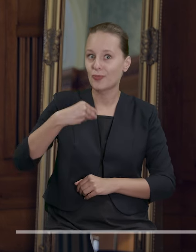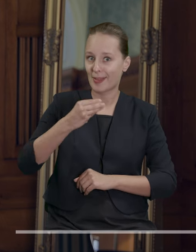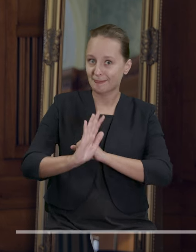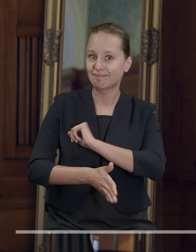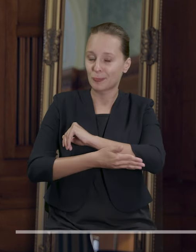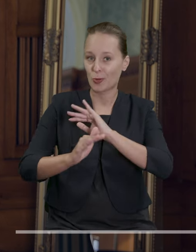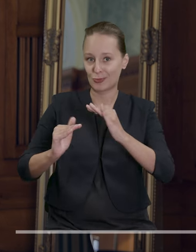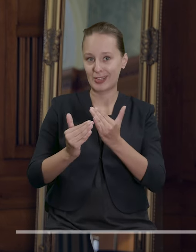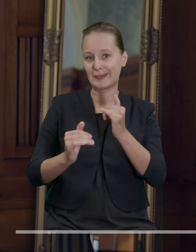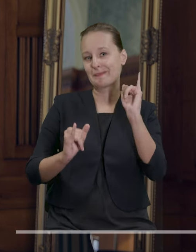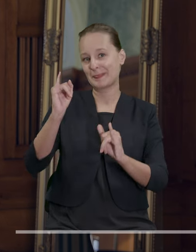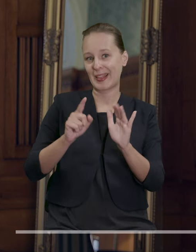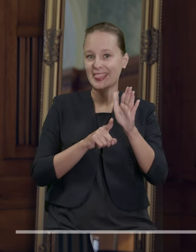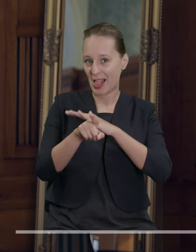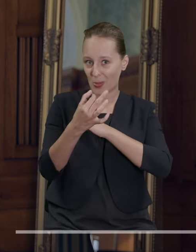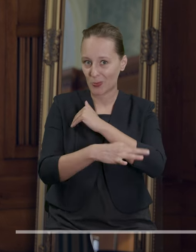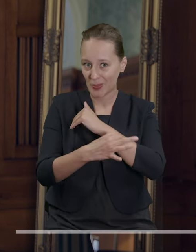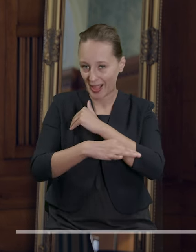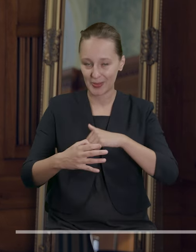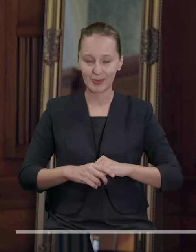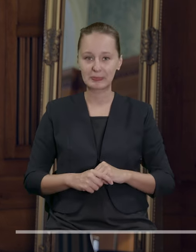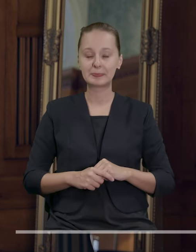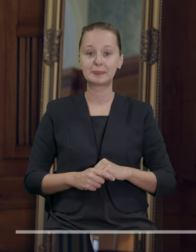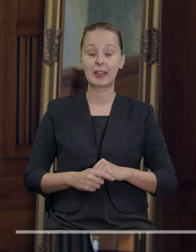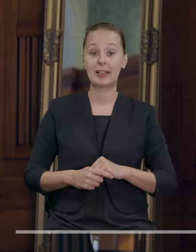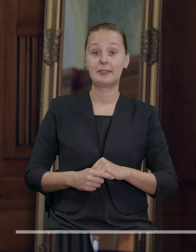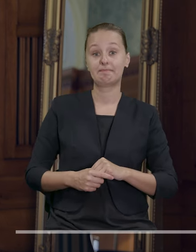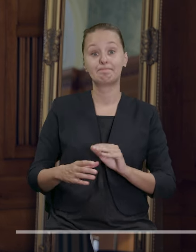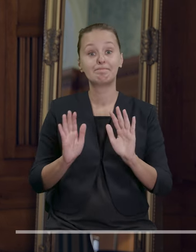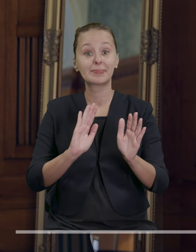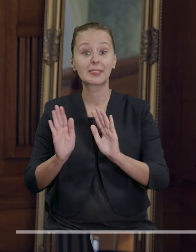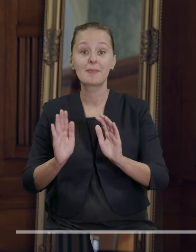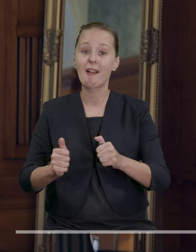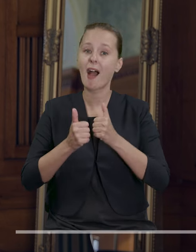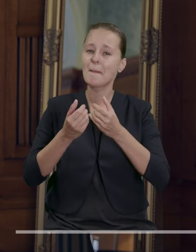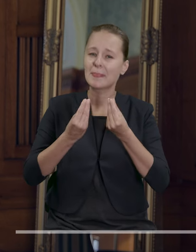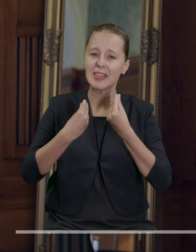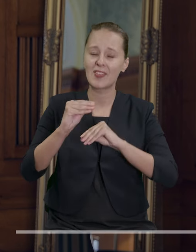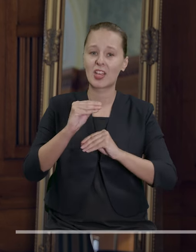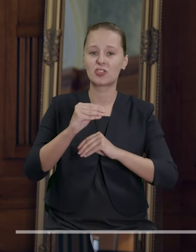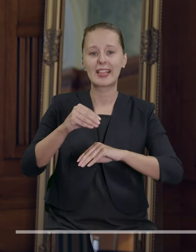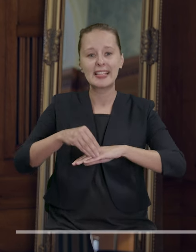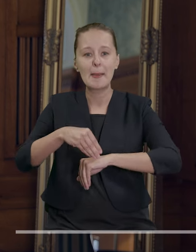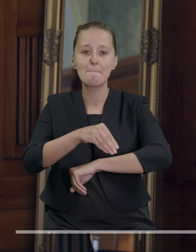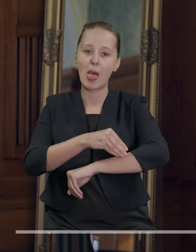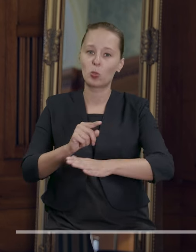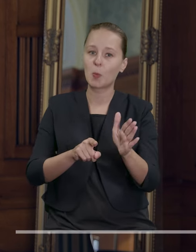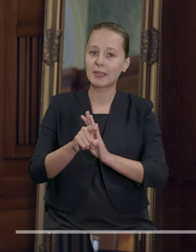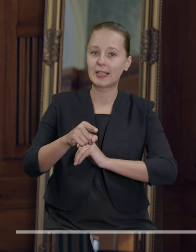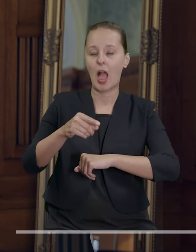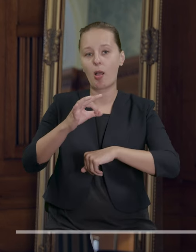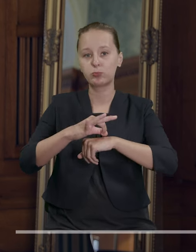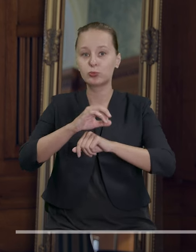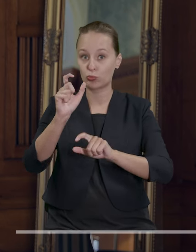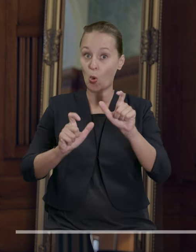święto, czyli juwenalia. Dbaliśmy sukcesywnie o to, aby zwiększać stypendia